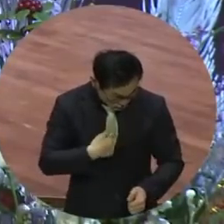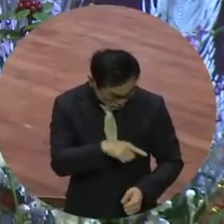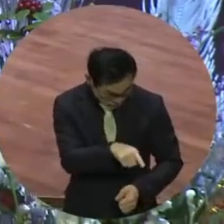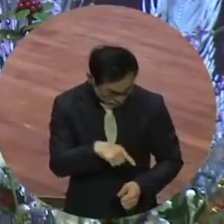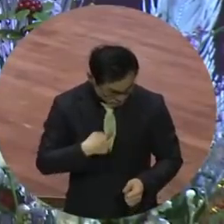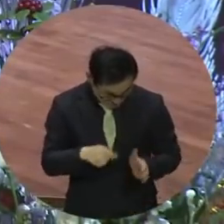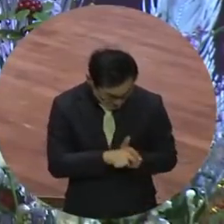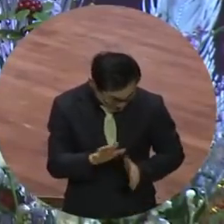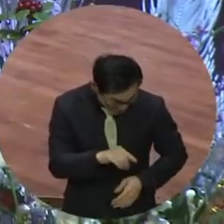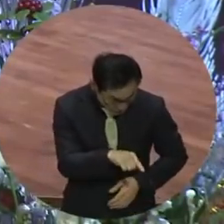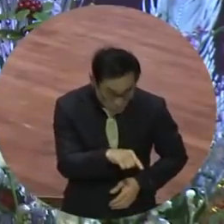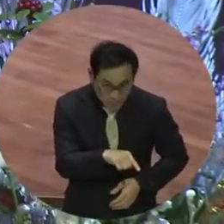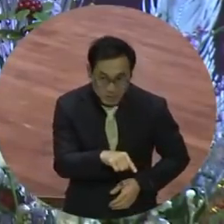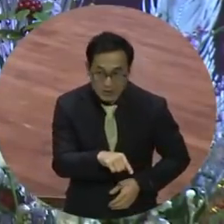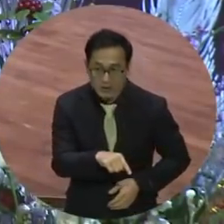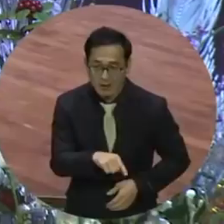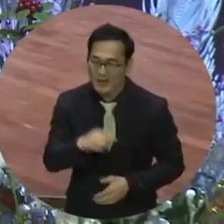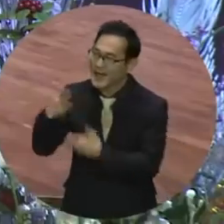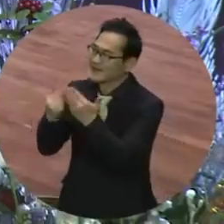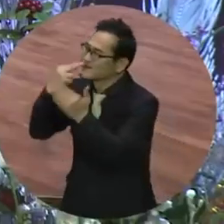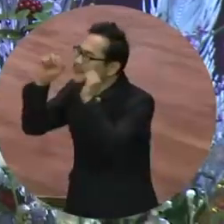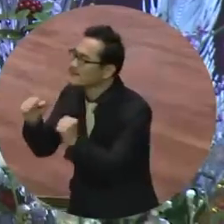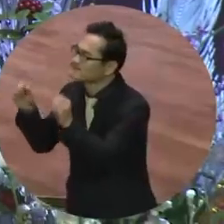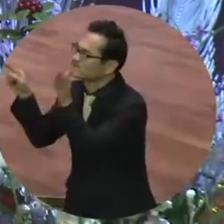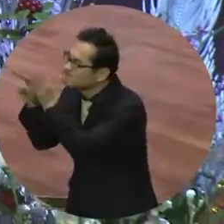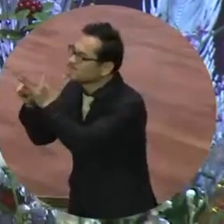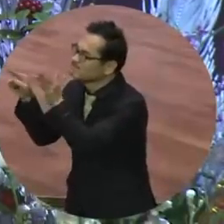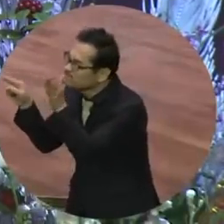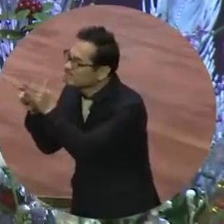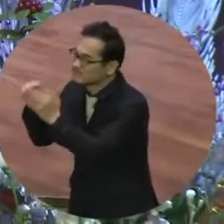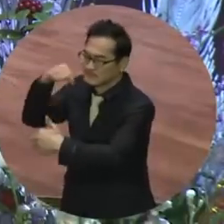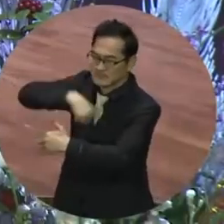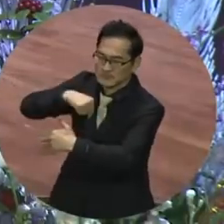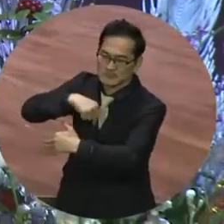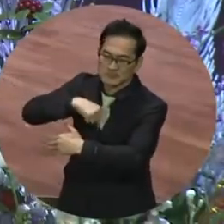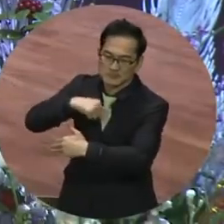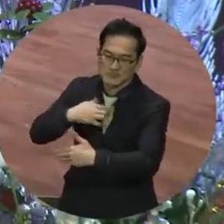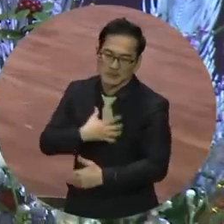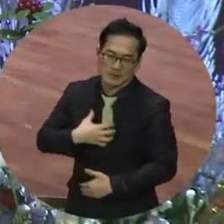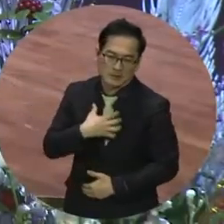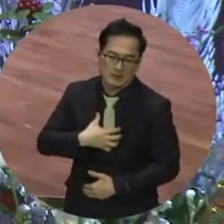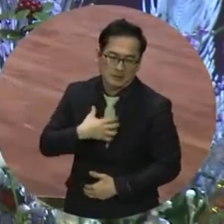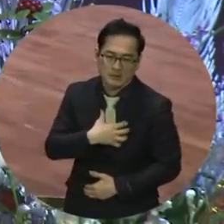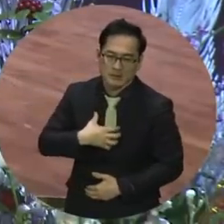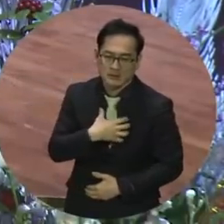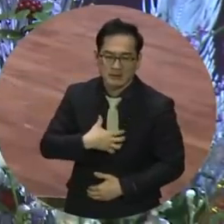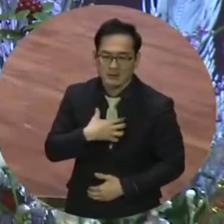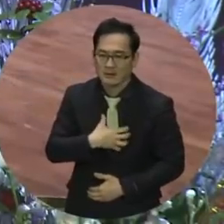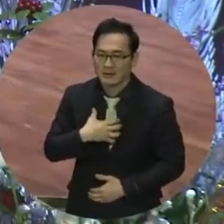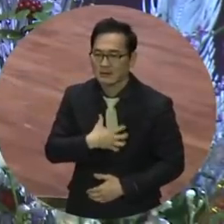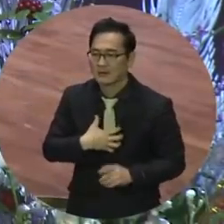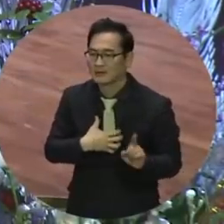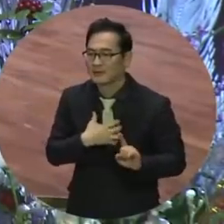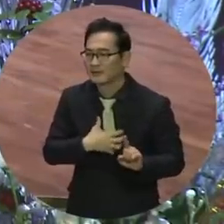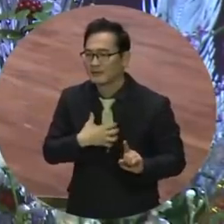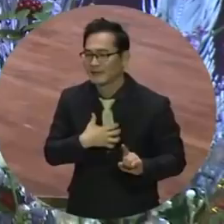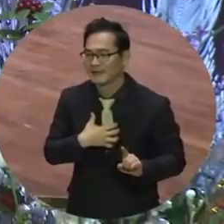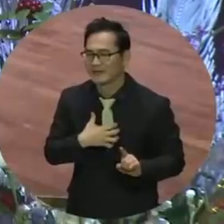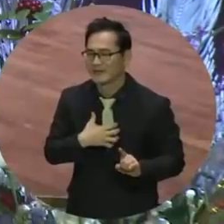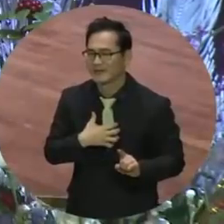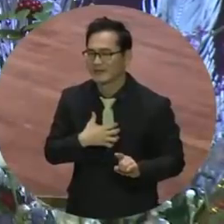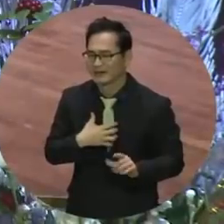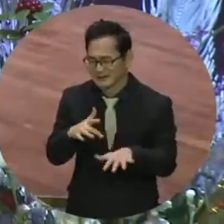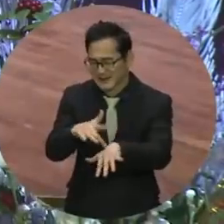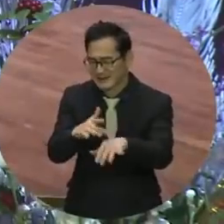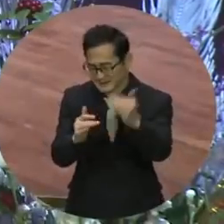입으로는 하나님이 살아계신다고 고백합니다. 속으로는 하나도 안 믿어 사실은. 그 걱정 근심이 확 쌓여가지고 그게 허감이에요.